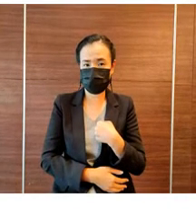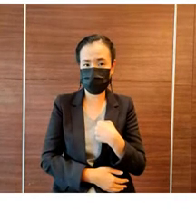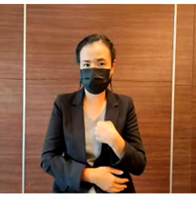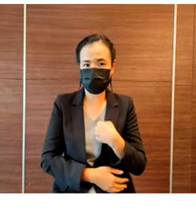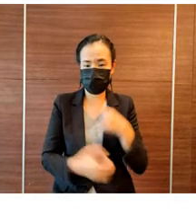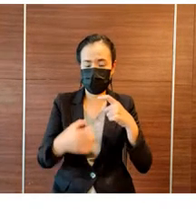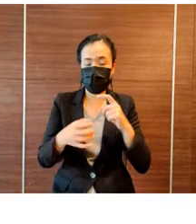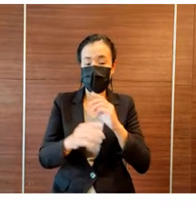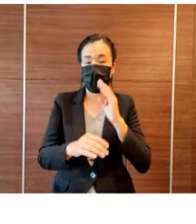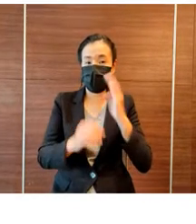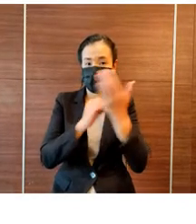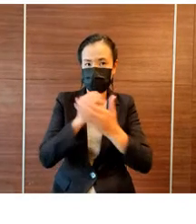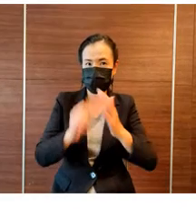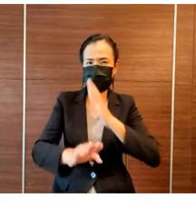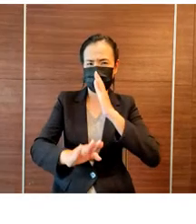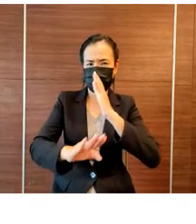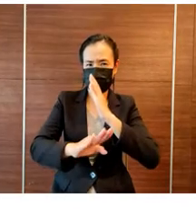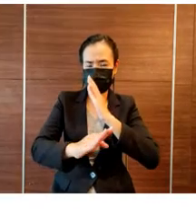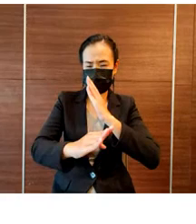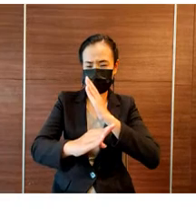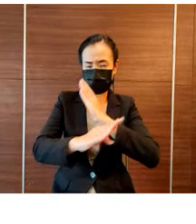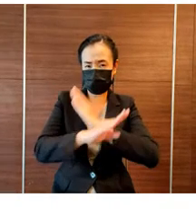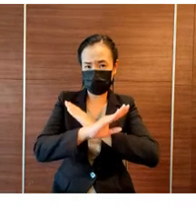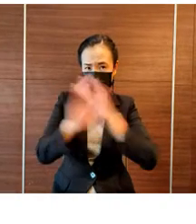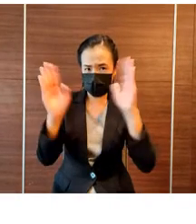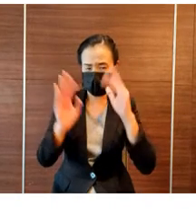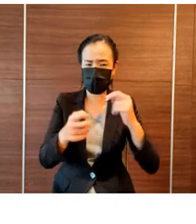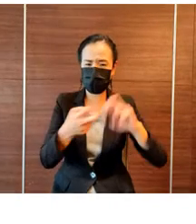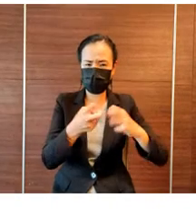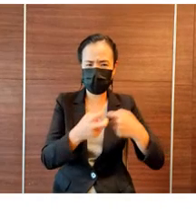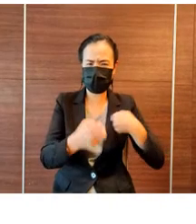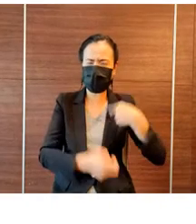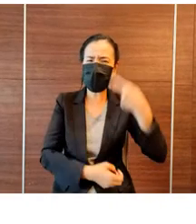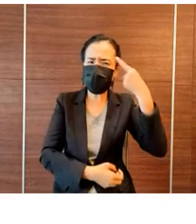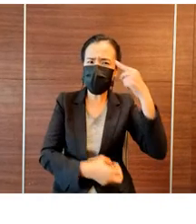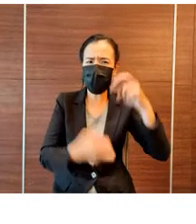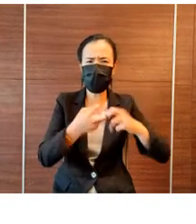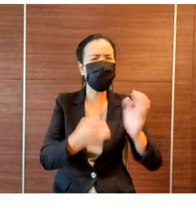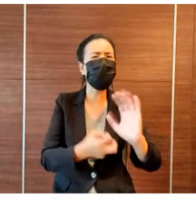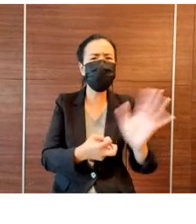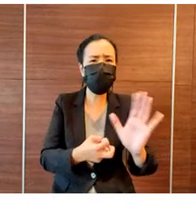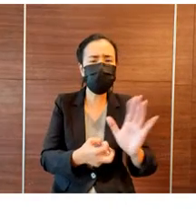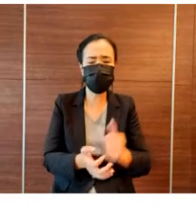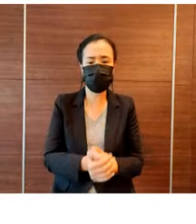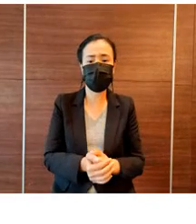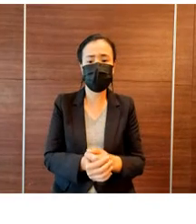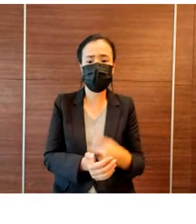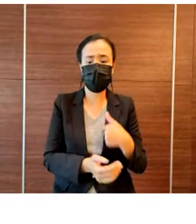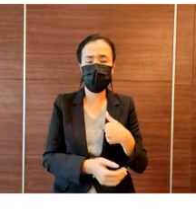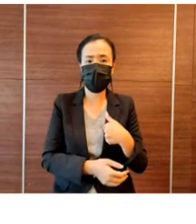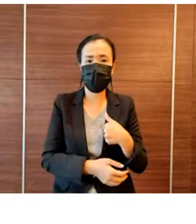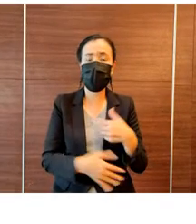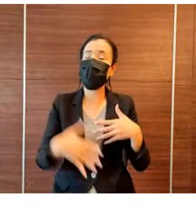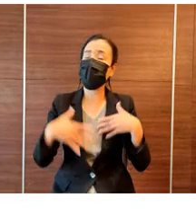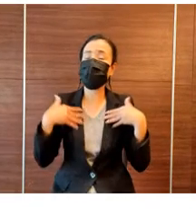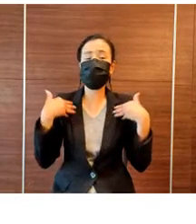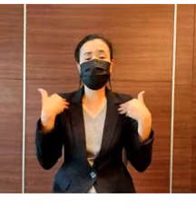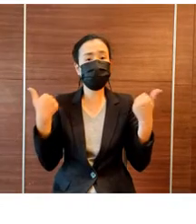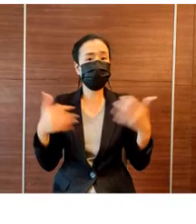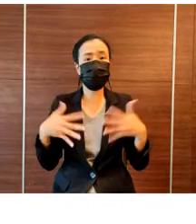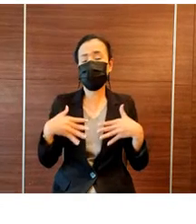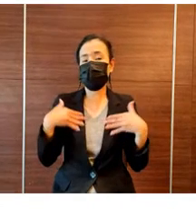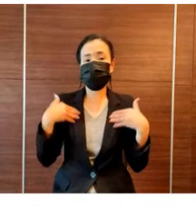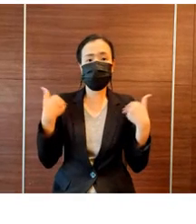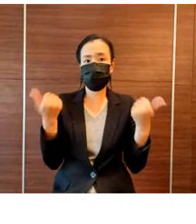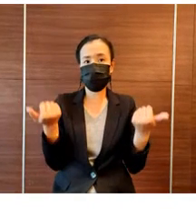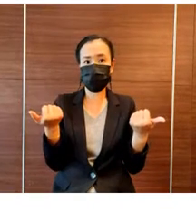าจากตรงนั้นอะเรารู้สึกว่ามันเป็นปัญหาที่คนไม่ได้มองว่ามันเป็นปัญหาเพราะว่าเราใช้เพราะความสุขเราใช้แล้ว